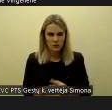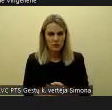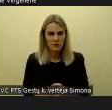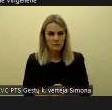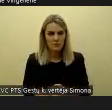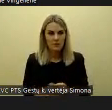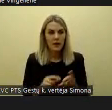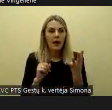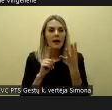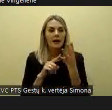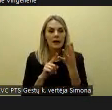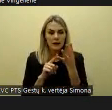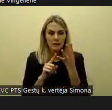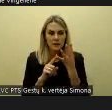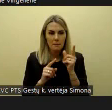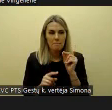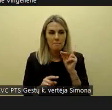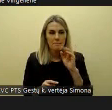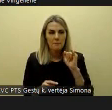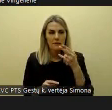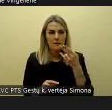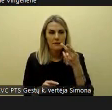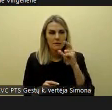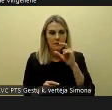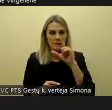Ketvirtas principas.